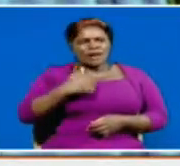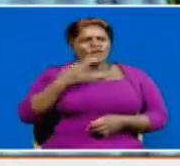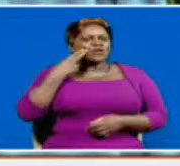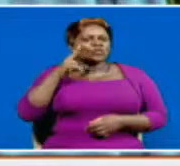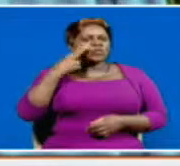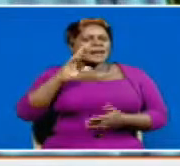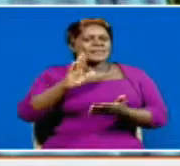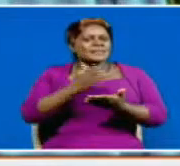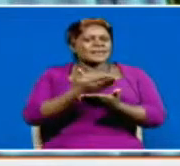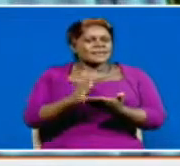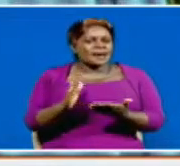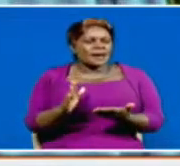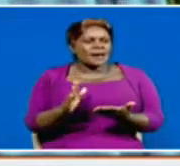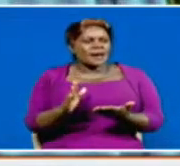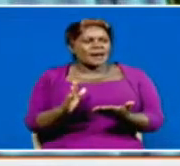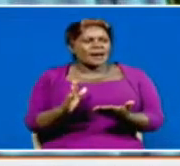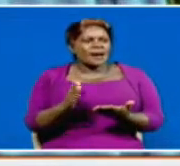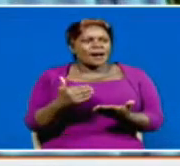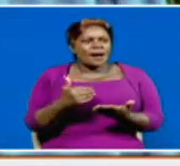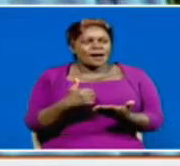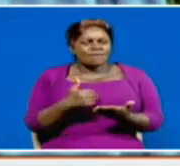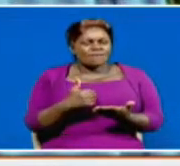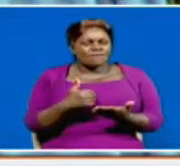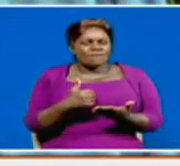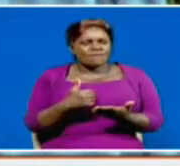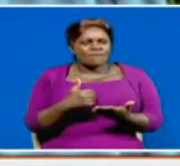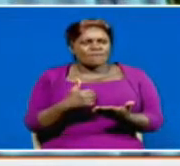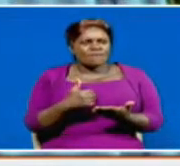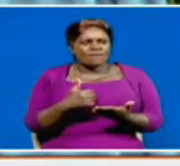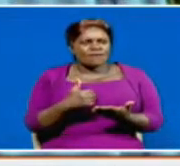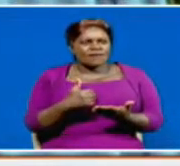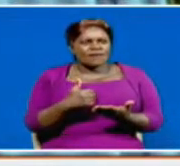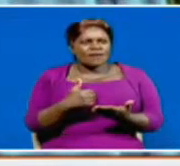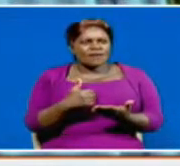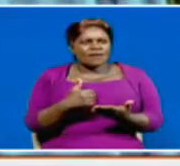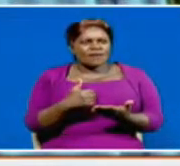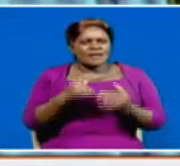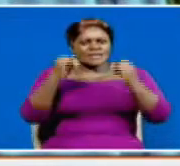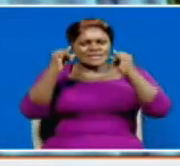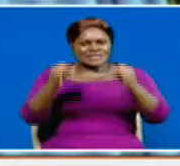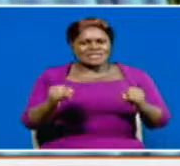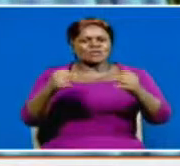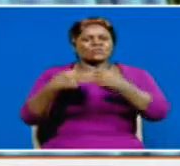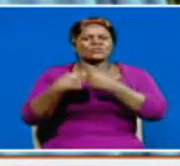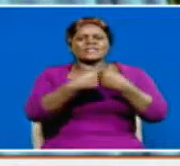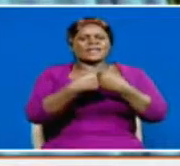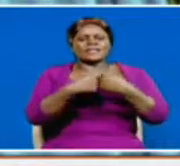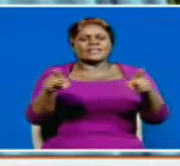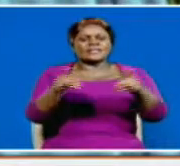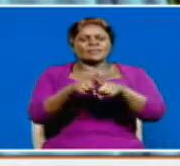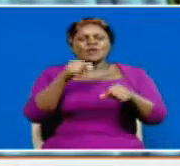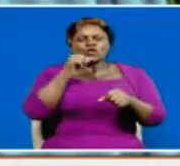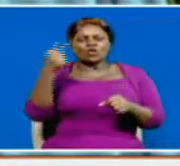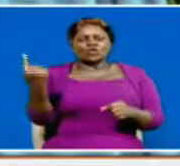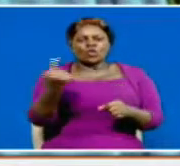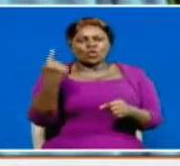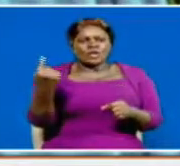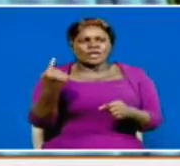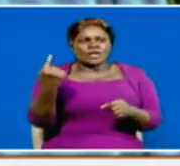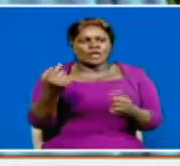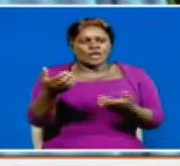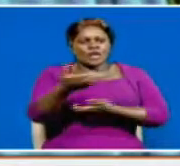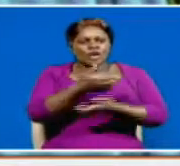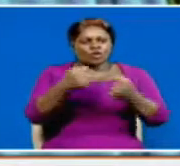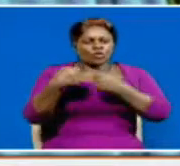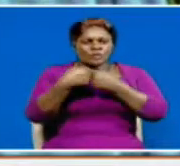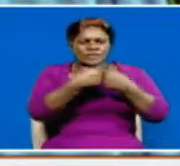sugar sector that is facing new challenges as well, apart from just the